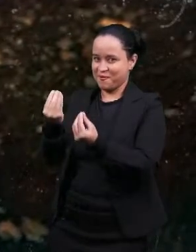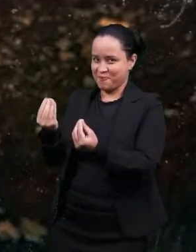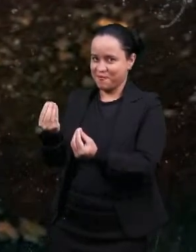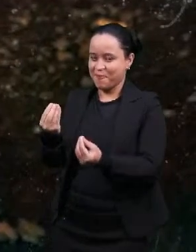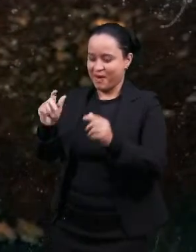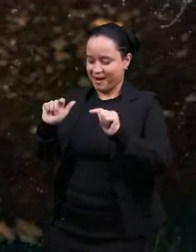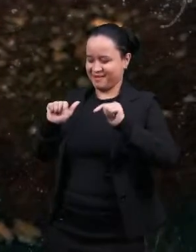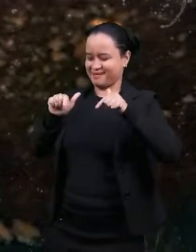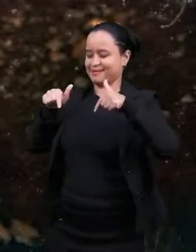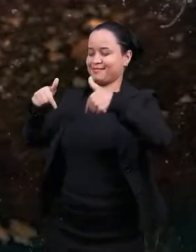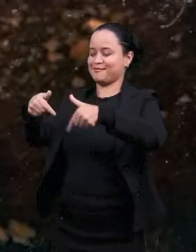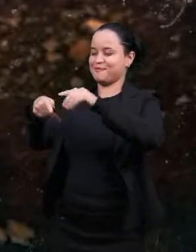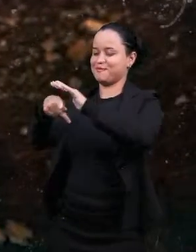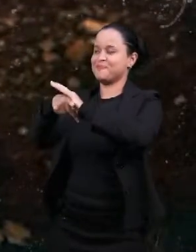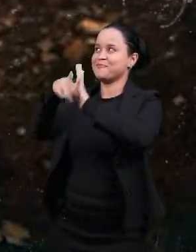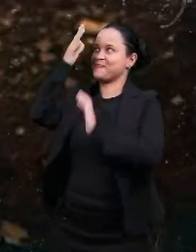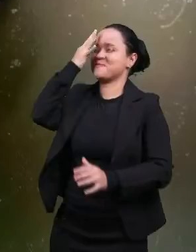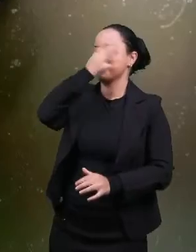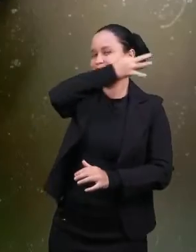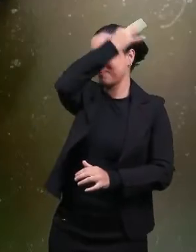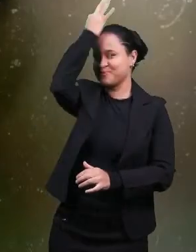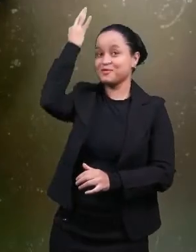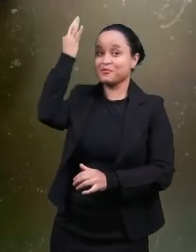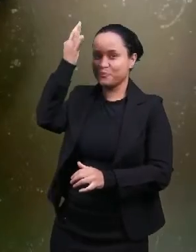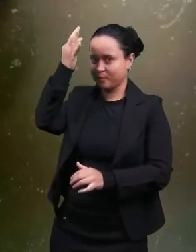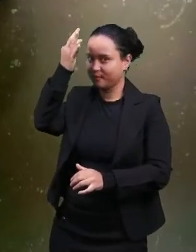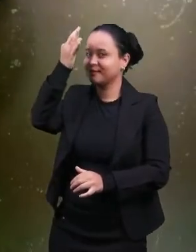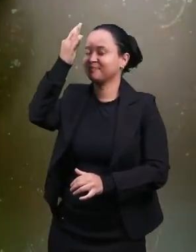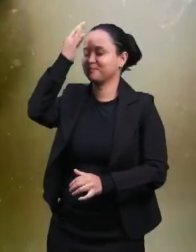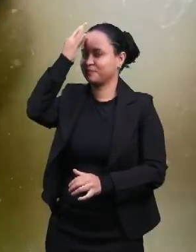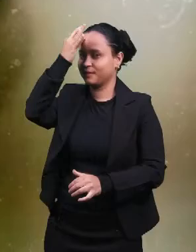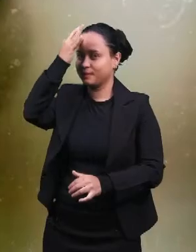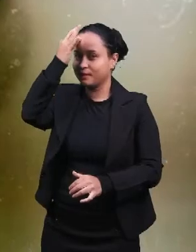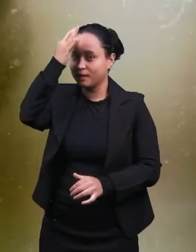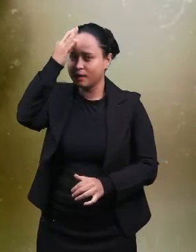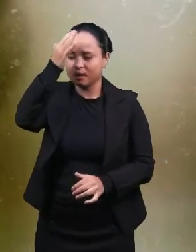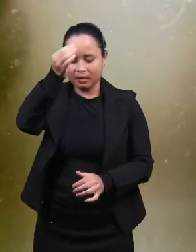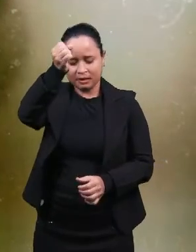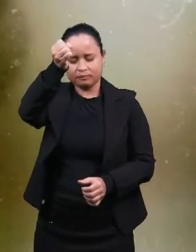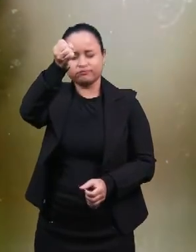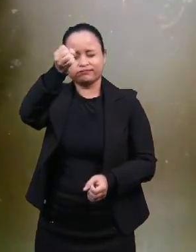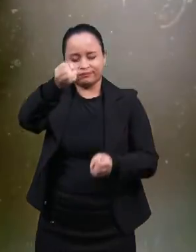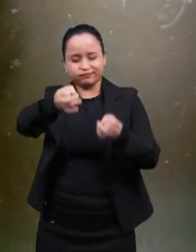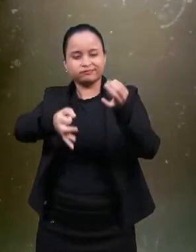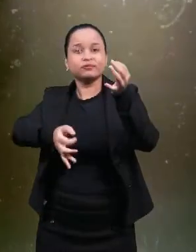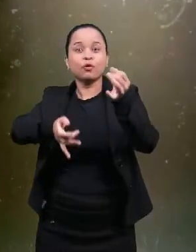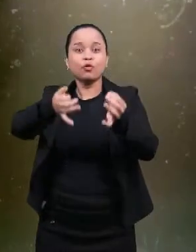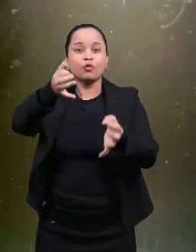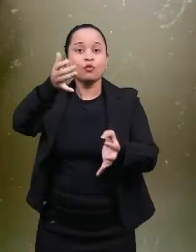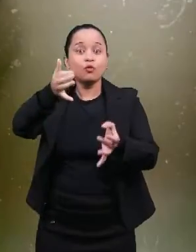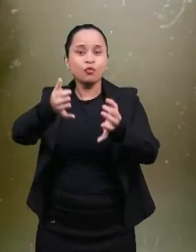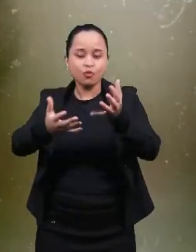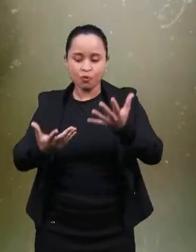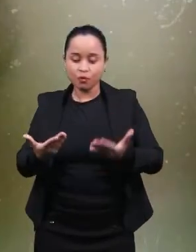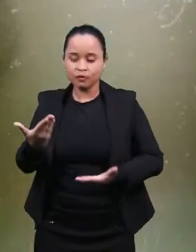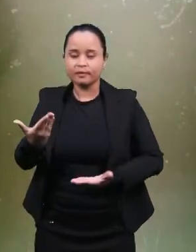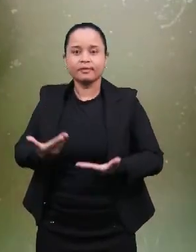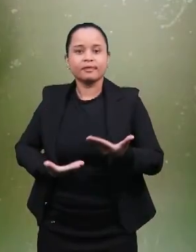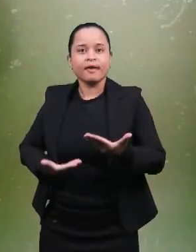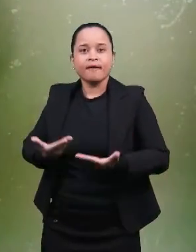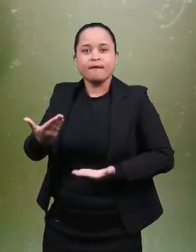И ангел с подносом в руках своих, и у верующих голова